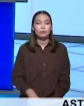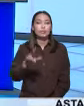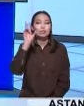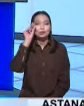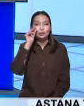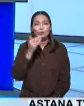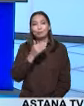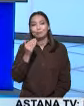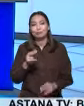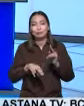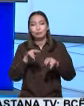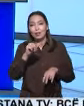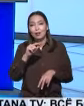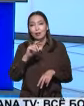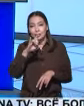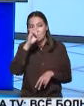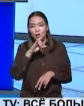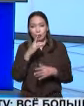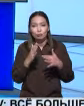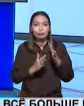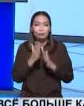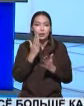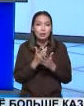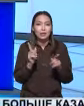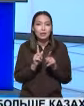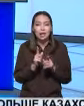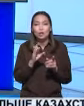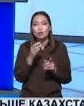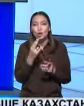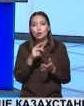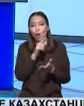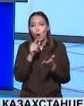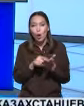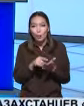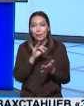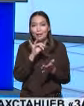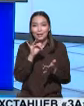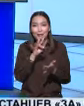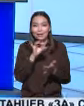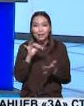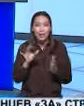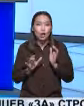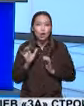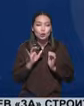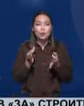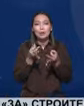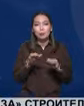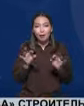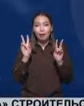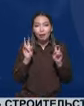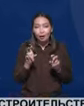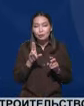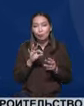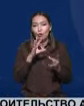Число сторонников строительства АЭС в Казахстане выросло. Таковы данные соцопроса, проведенного НИИ Институт демократии. По его